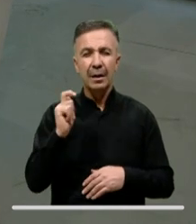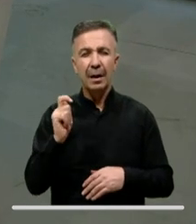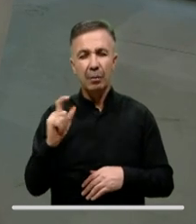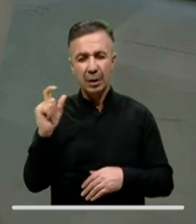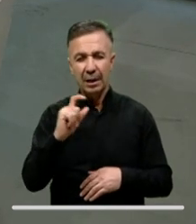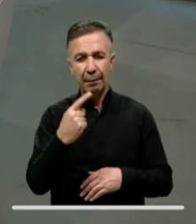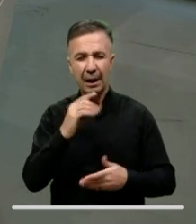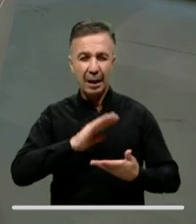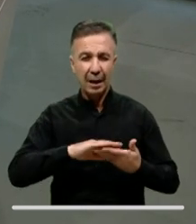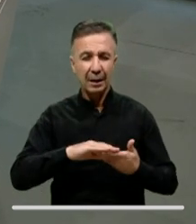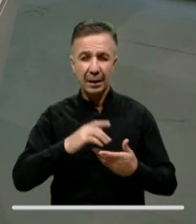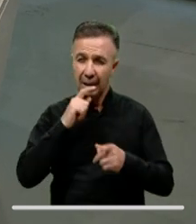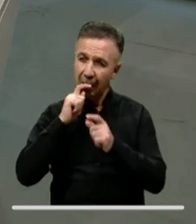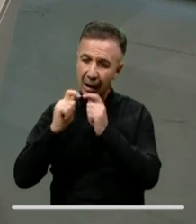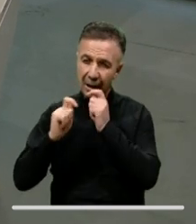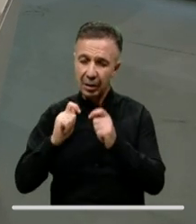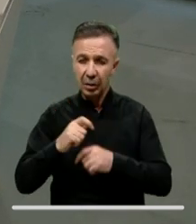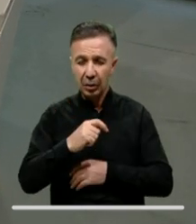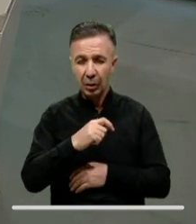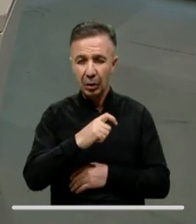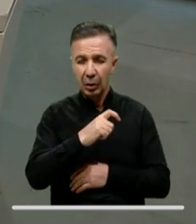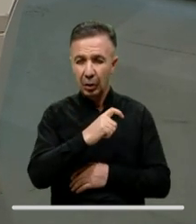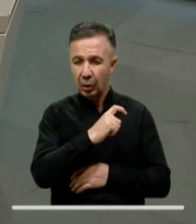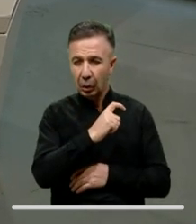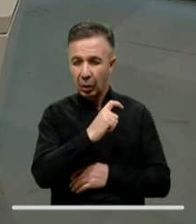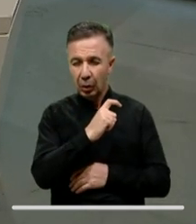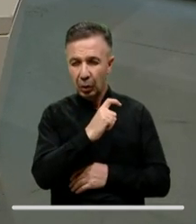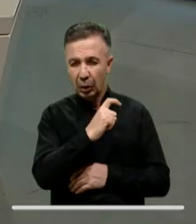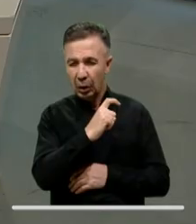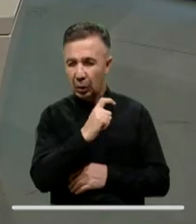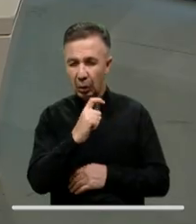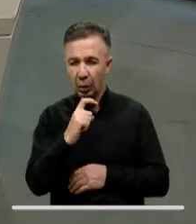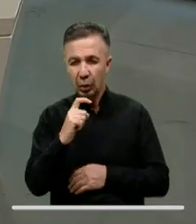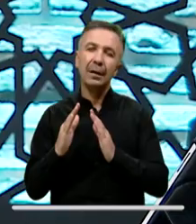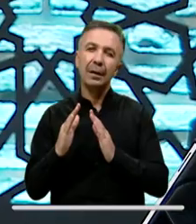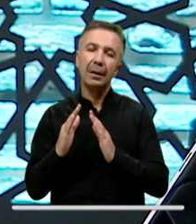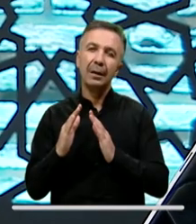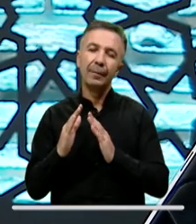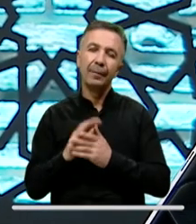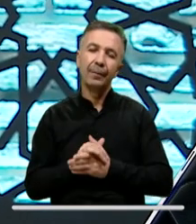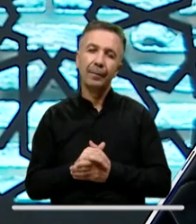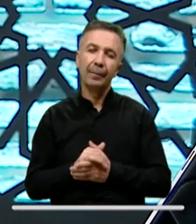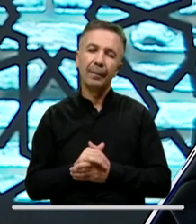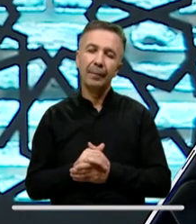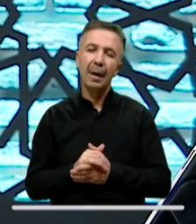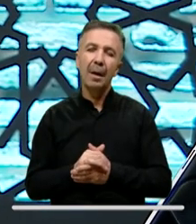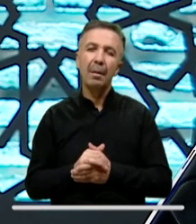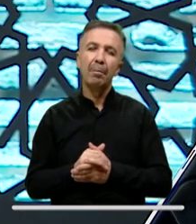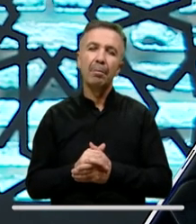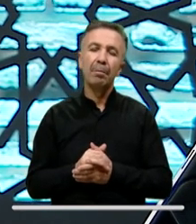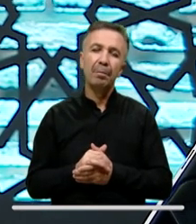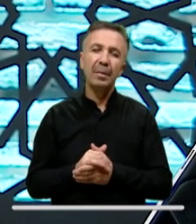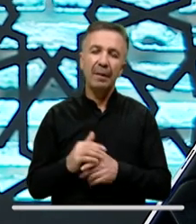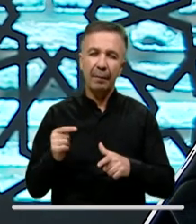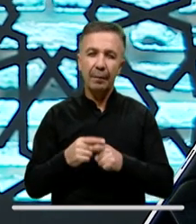ayında bir arkadaşla anlaştık. 930 bin liradan sattım. ama şu şekilde sattım. Ben işte bir firma aracılığıyla